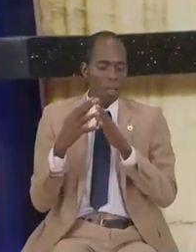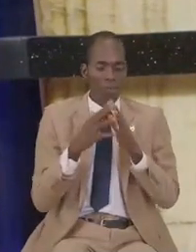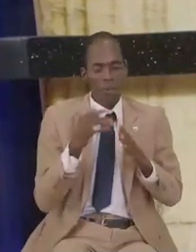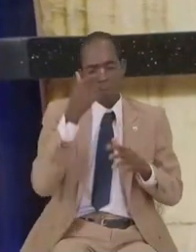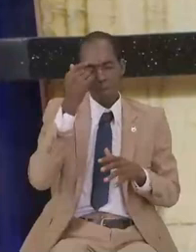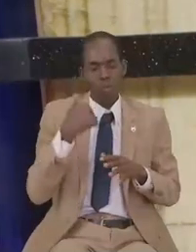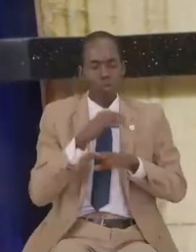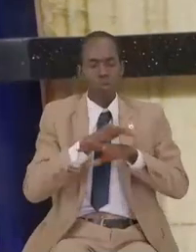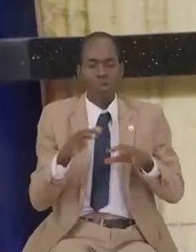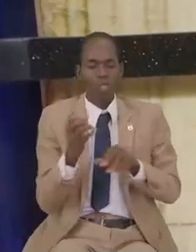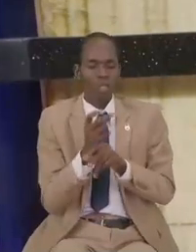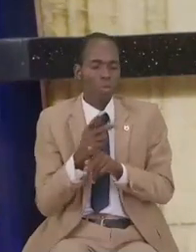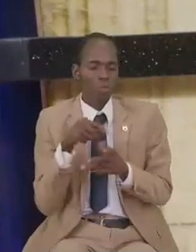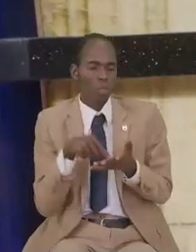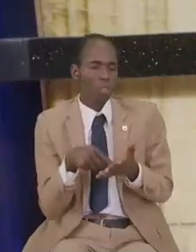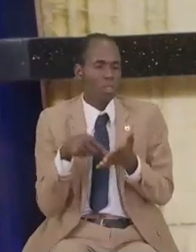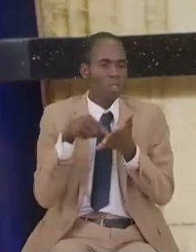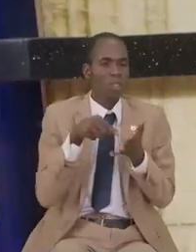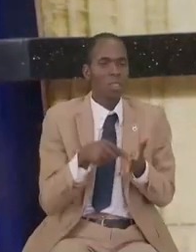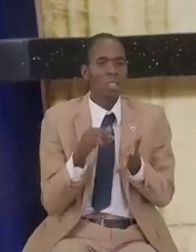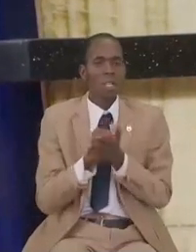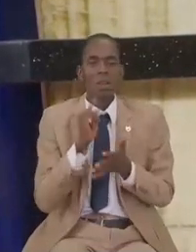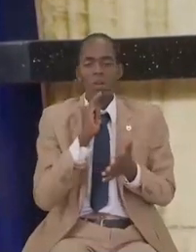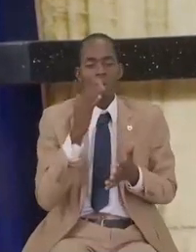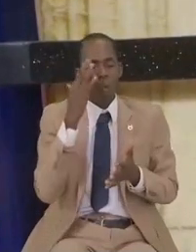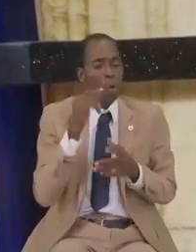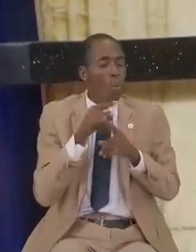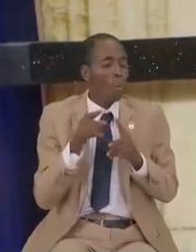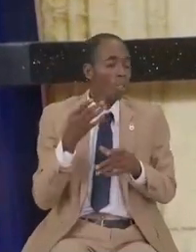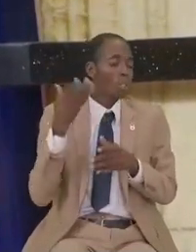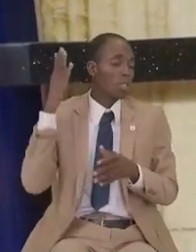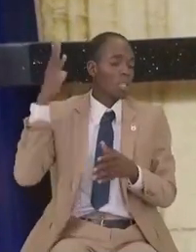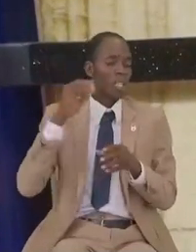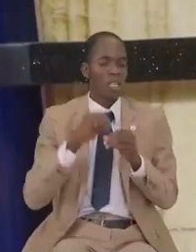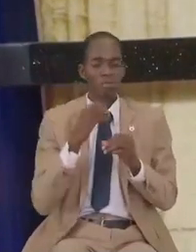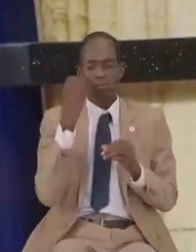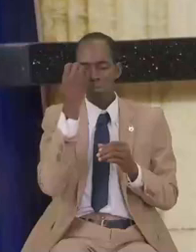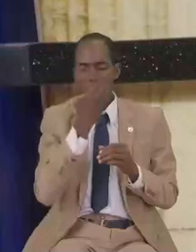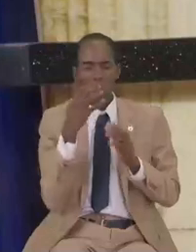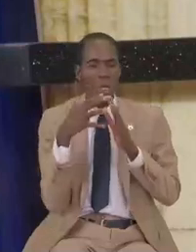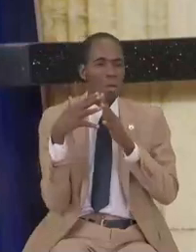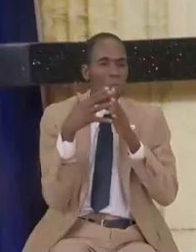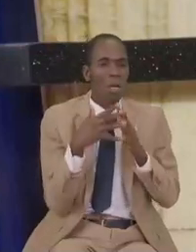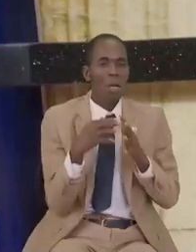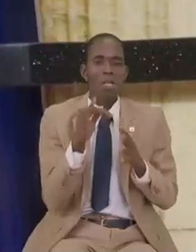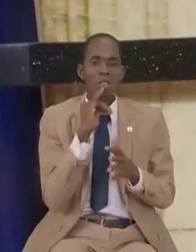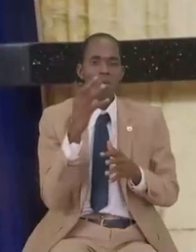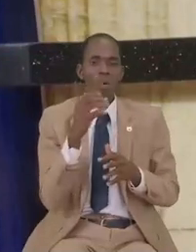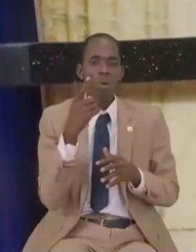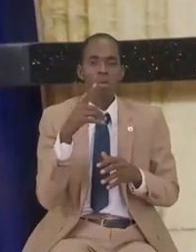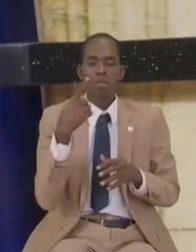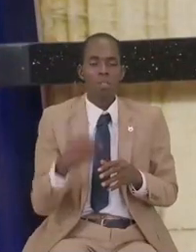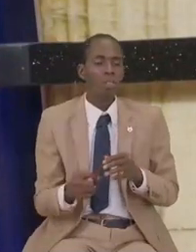soient en Afrique, nous ne prenons pas soin de nous. C'est pourquoi il y a les hypertensions. Mais allez partout, en Amérique, en Europe, et on a vu que